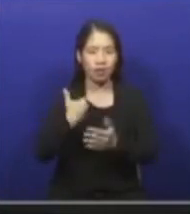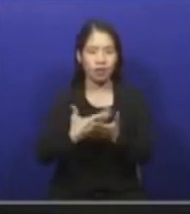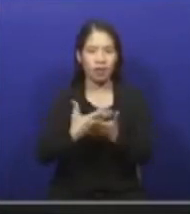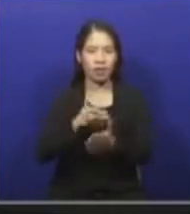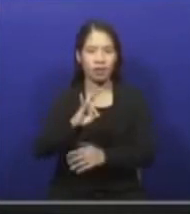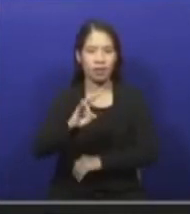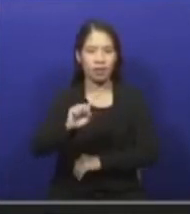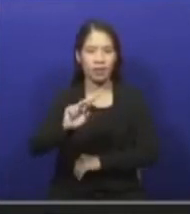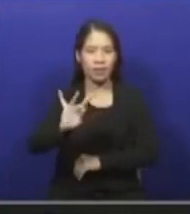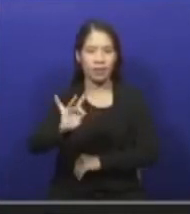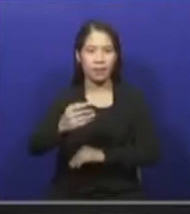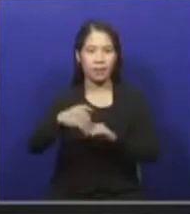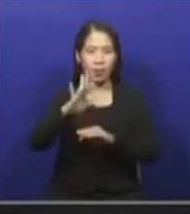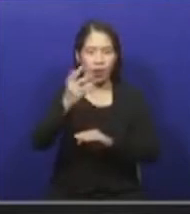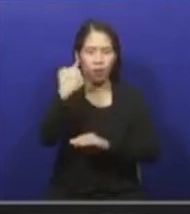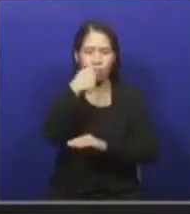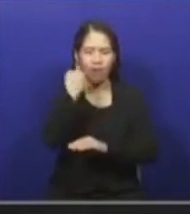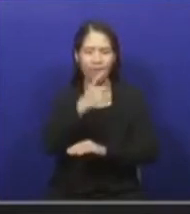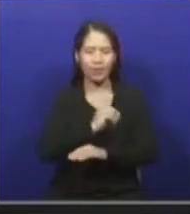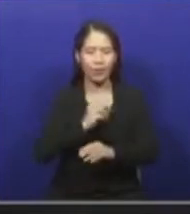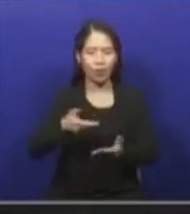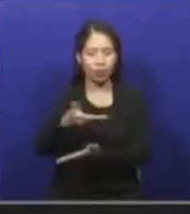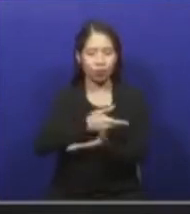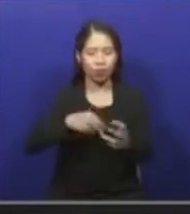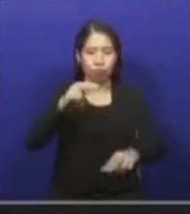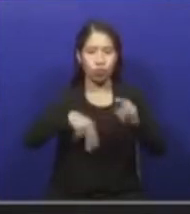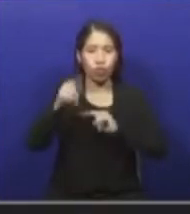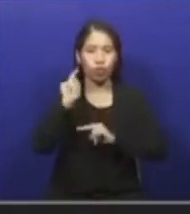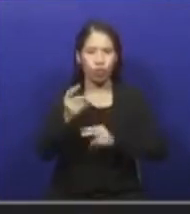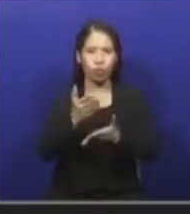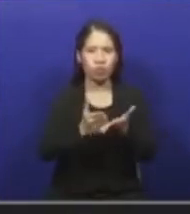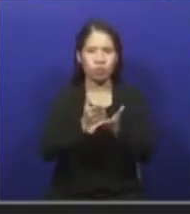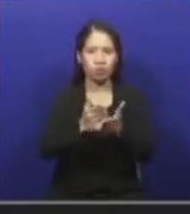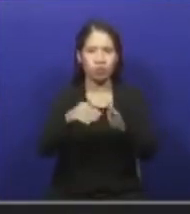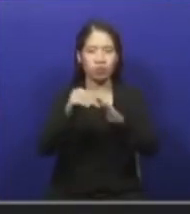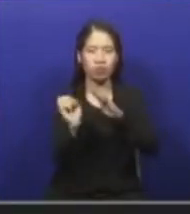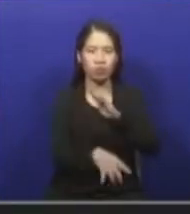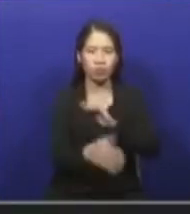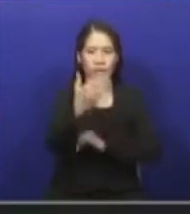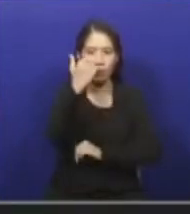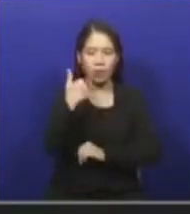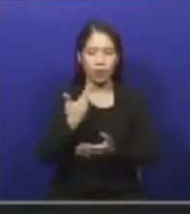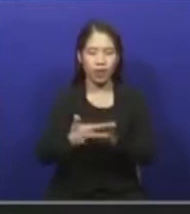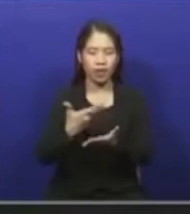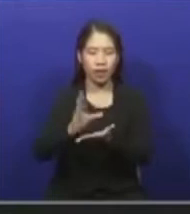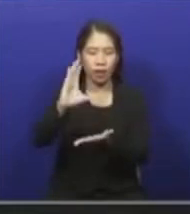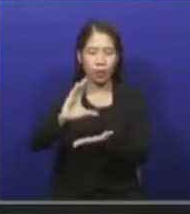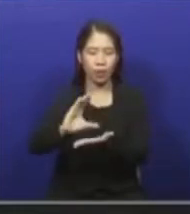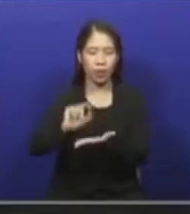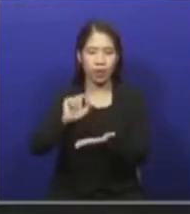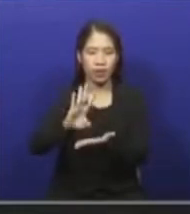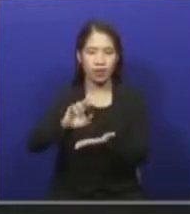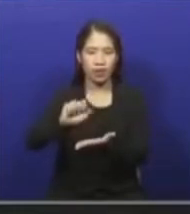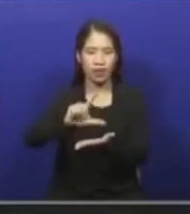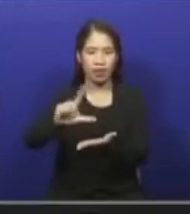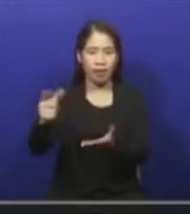ซึ่งต้องถูกคัดกรองออกโดยคณะกรรมการคัดกรองอย่างน้อยๆสักครึ่งหนึ่งเพื่อให้เหลือกรอบการใช้งบประมาณเท่ากับ 400,000 ล้านบาทต